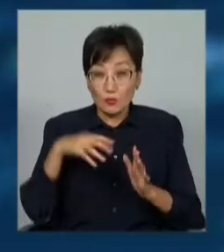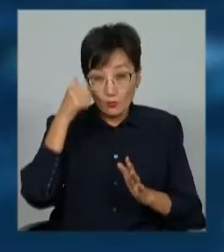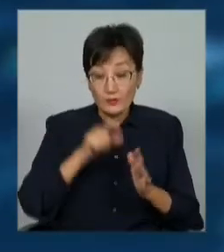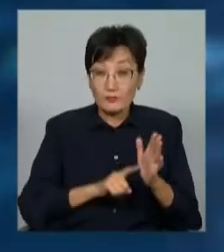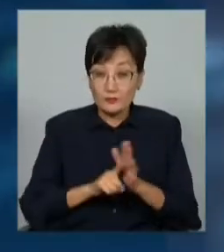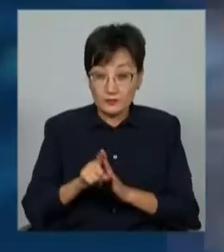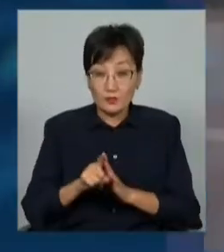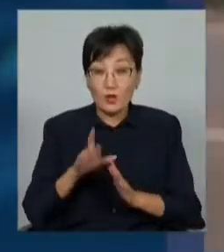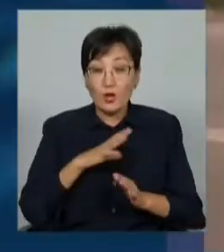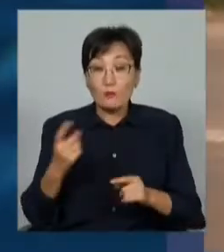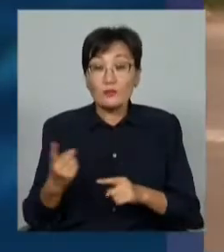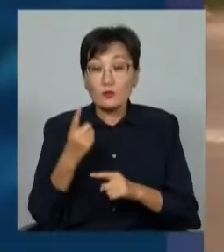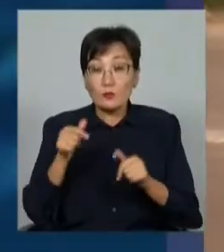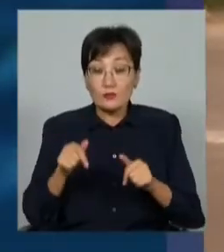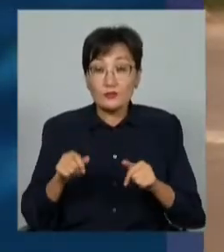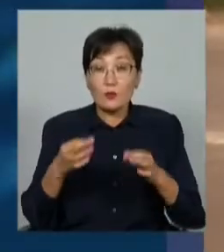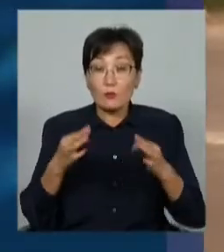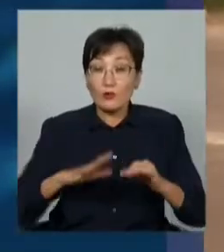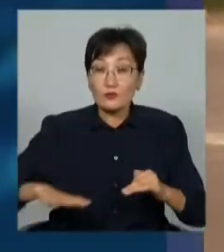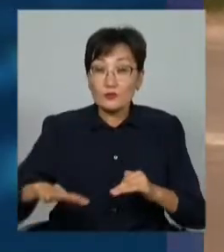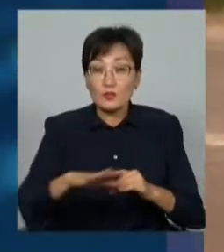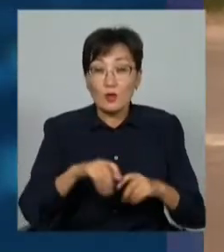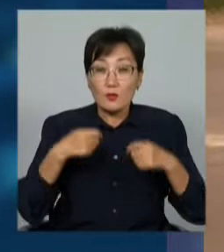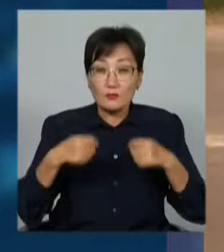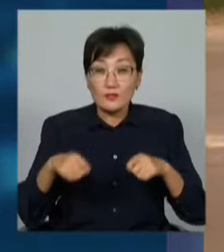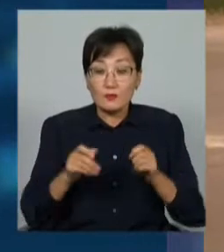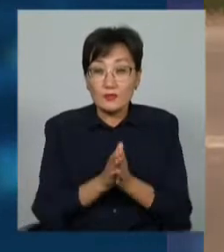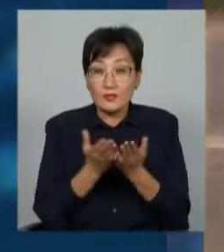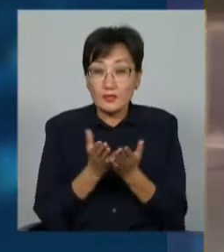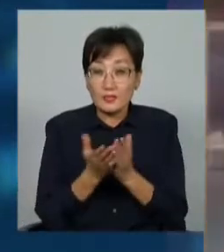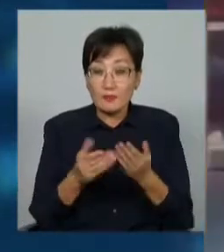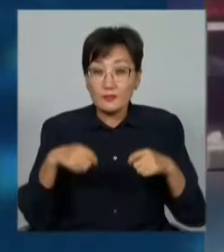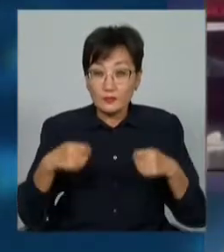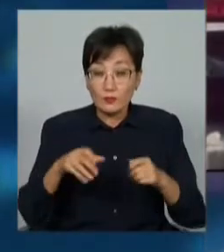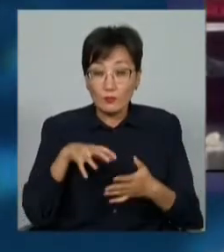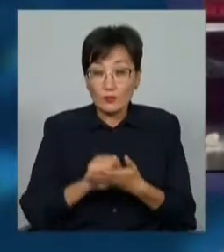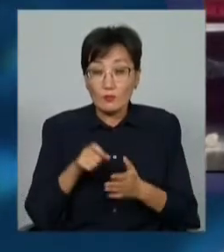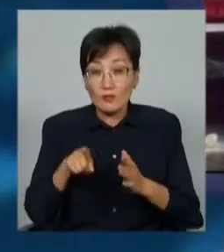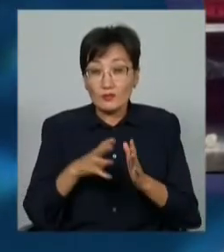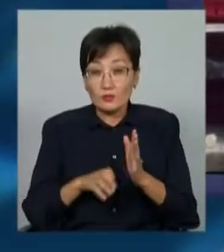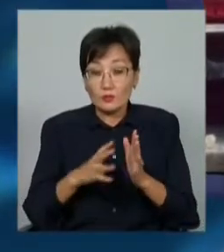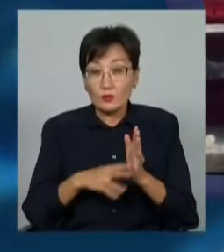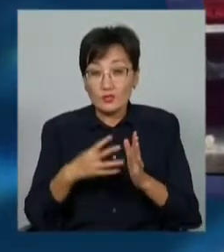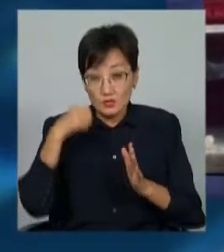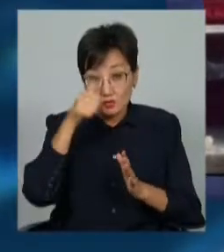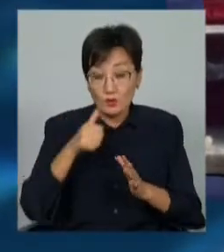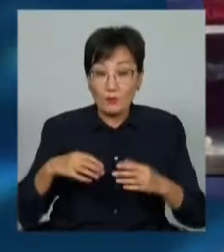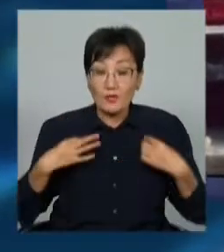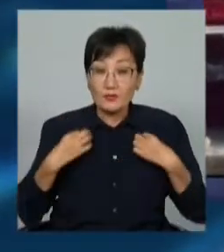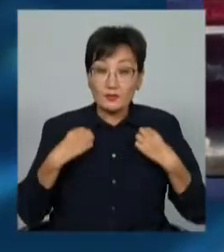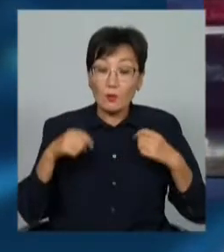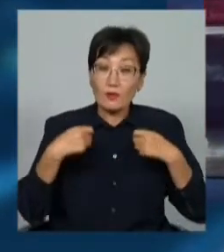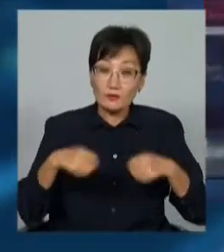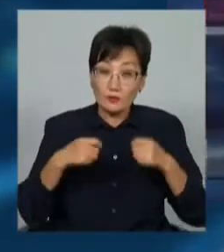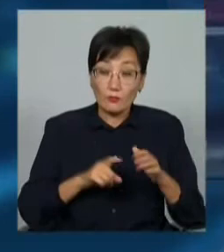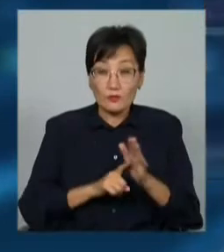жылдан бастау алады. Алғашында бұл бос кеңістікте саудагерлер кітап сатумен айналысқан. Ал 1990 жылдары киім-кешек саудасы